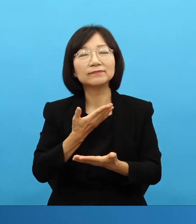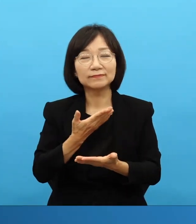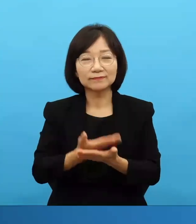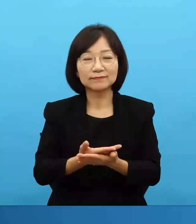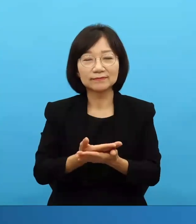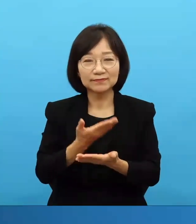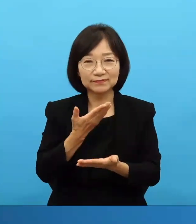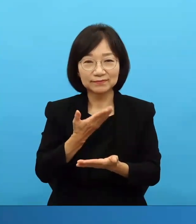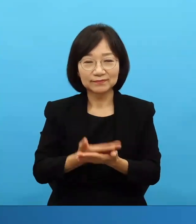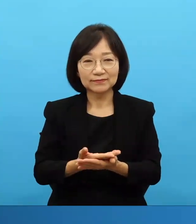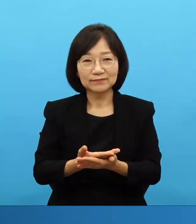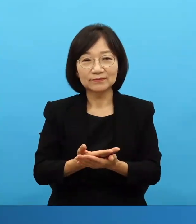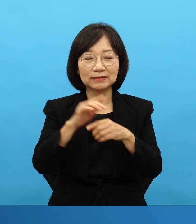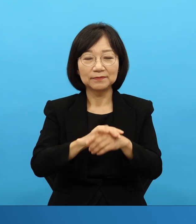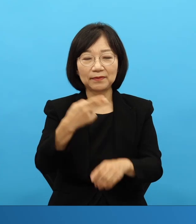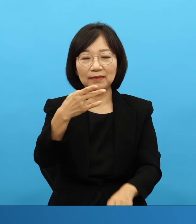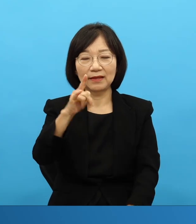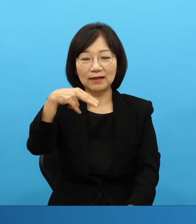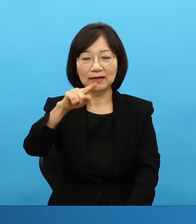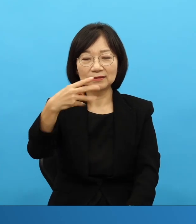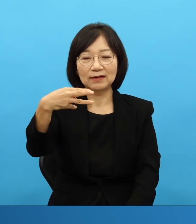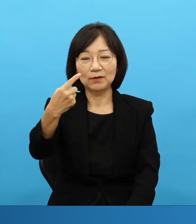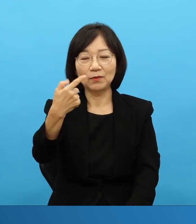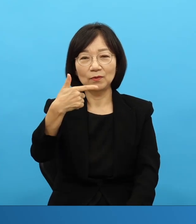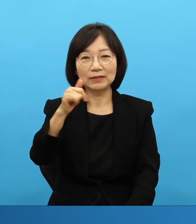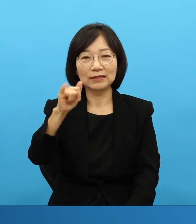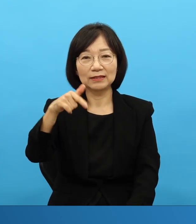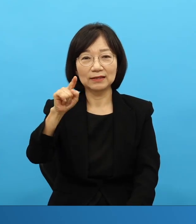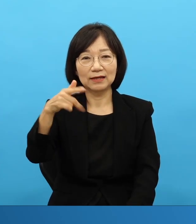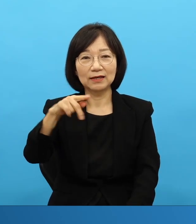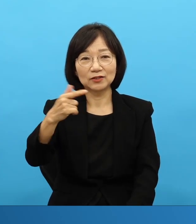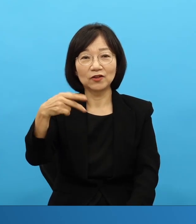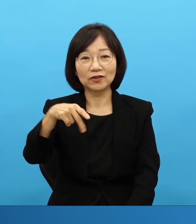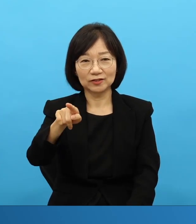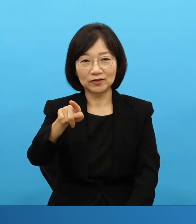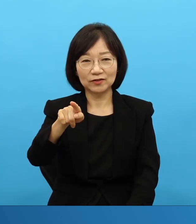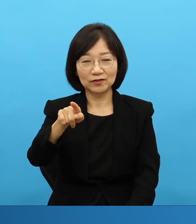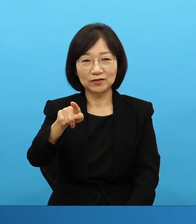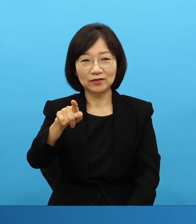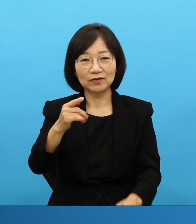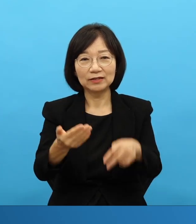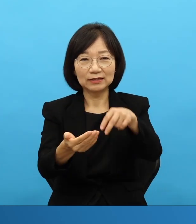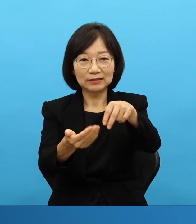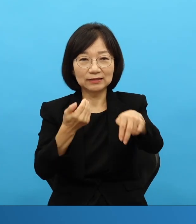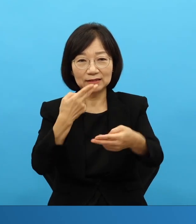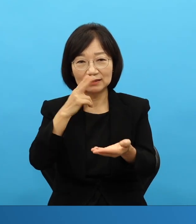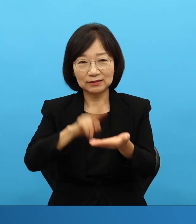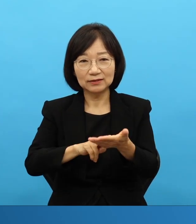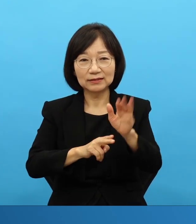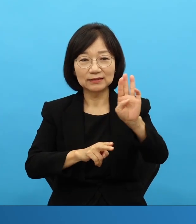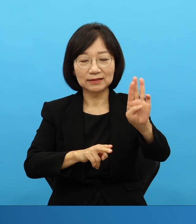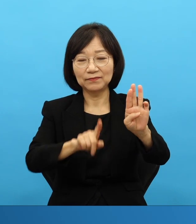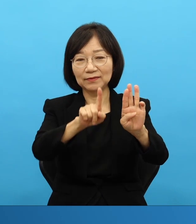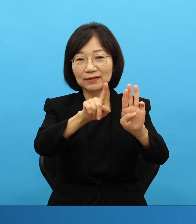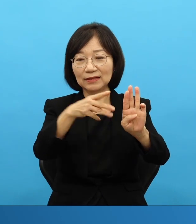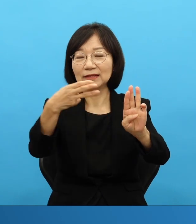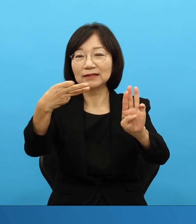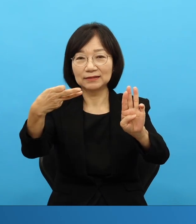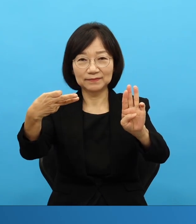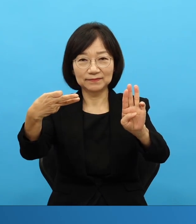있는 성전으로 쓰임받도록 인도해 주셔서 감사를 드립니다. Thank you, Lord, for leading our church to be used as a church to establish the courtyard